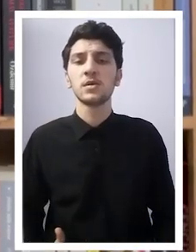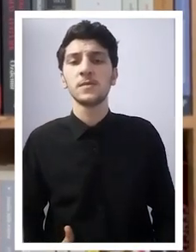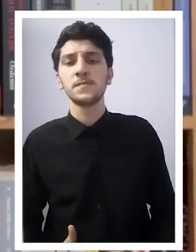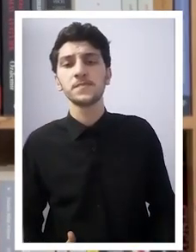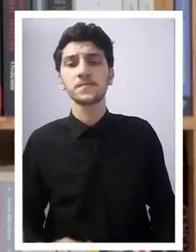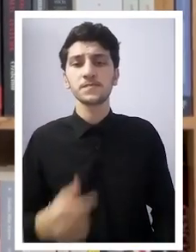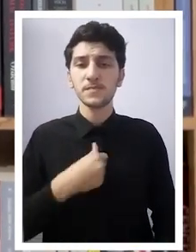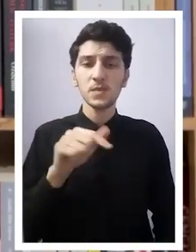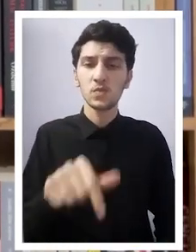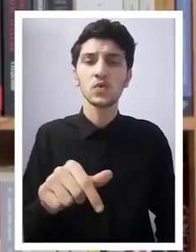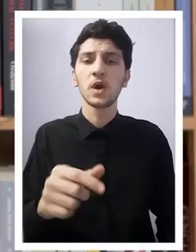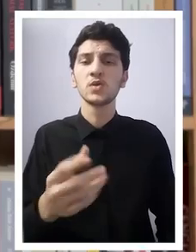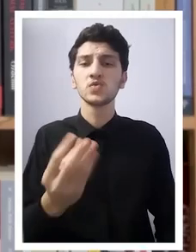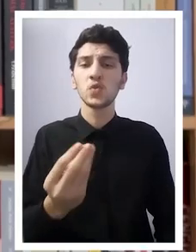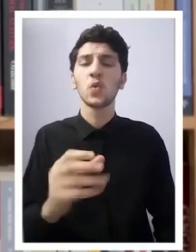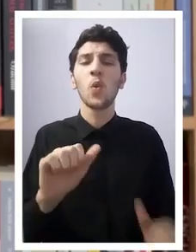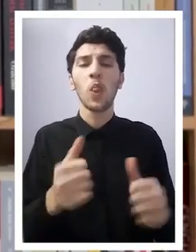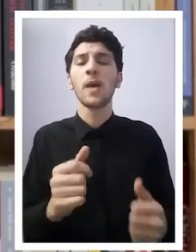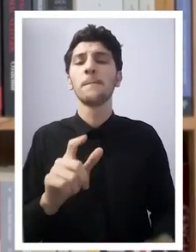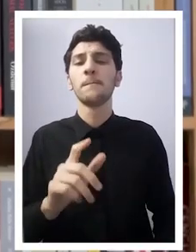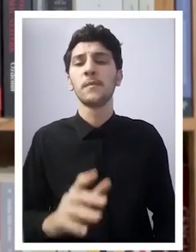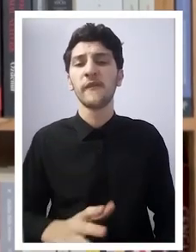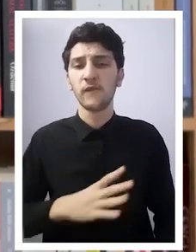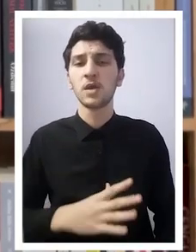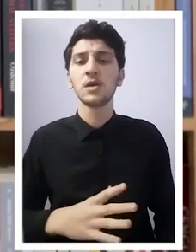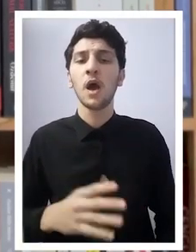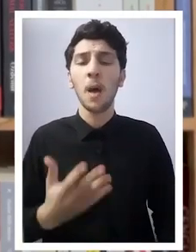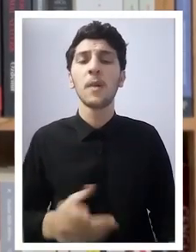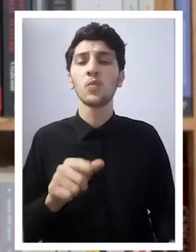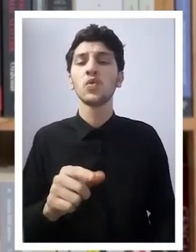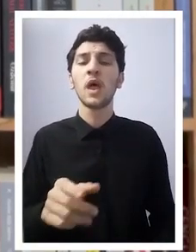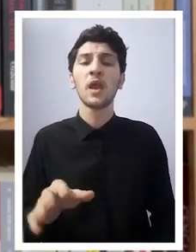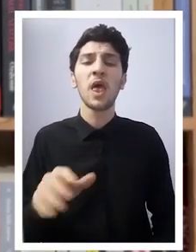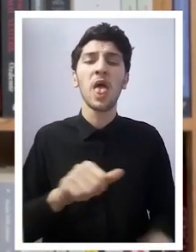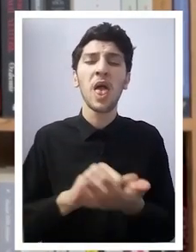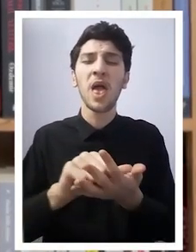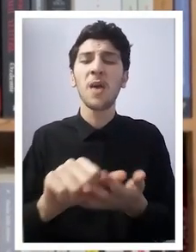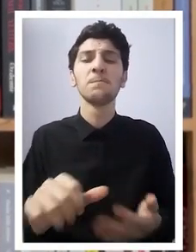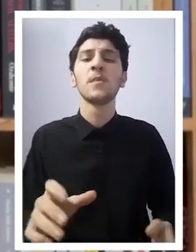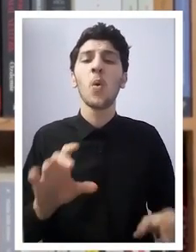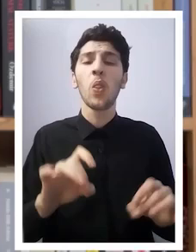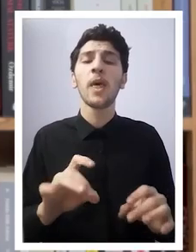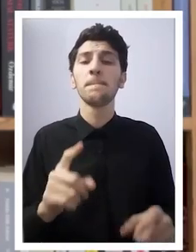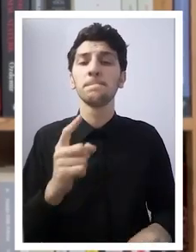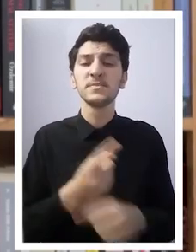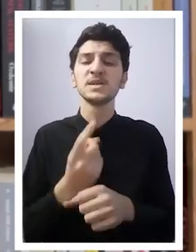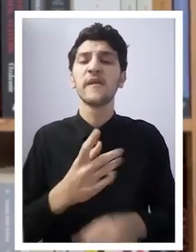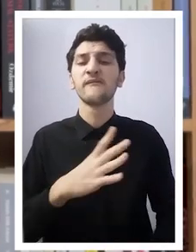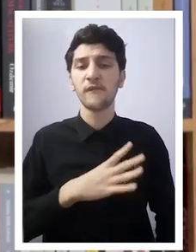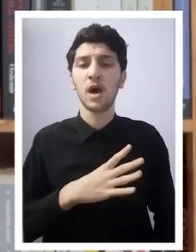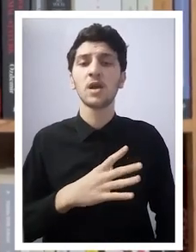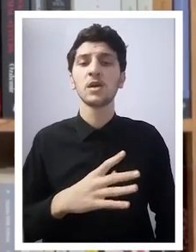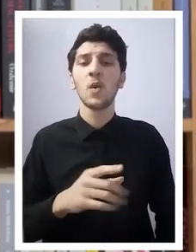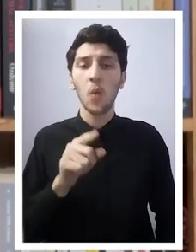görüyorsunuz. Biz bunları çok çok önemsiyoruz. Ama bunların hepsinden daha fazla önemsediğimiz